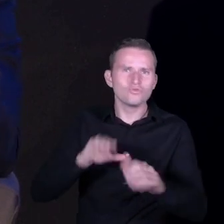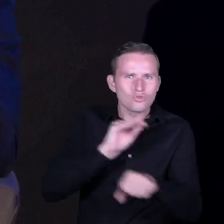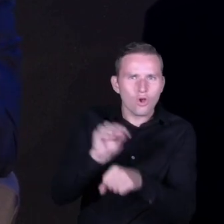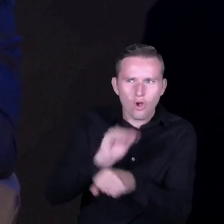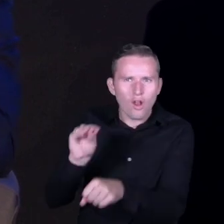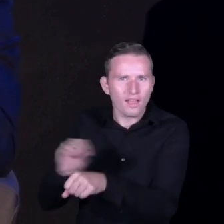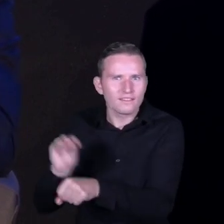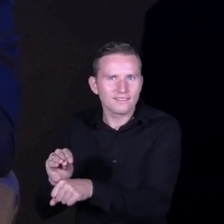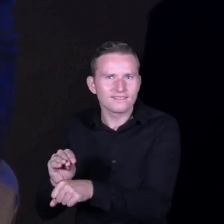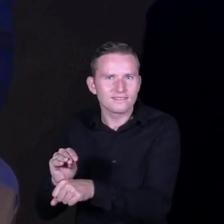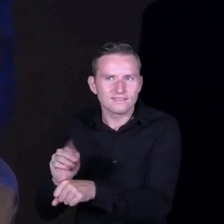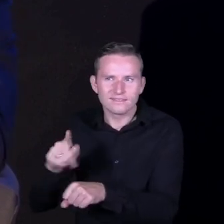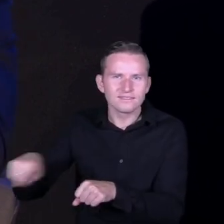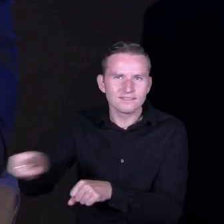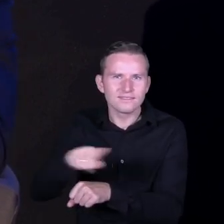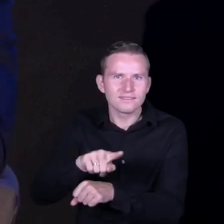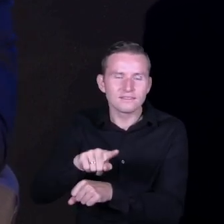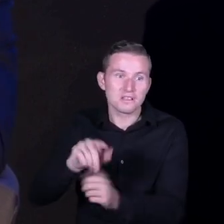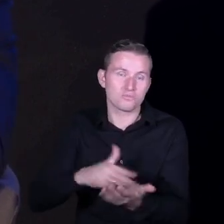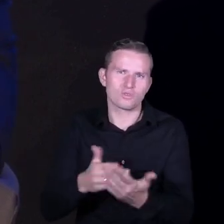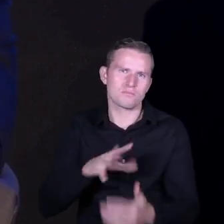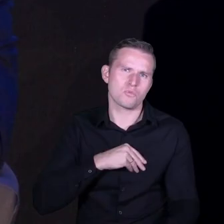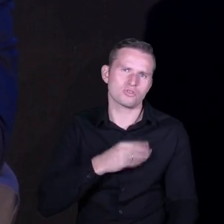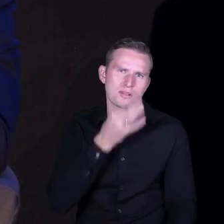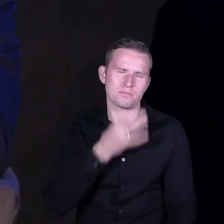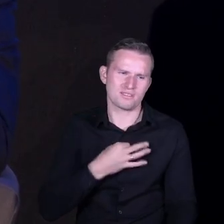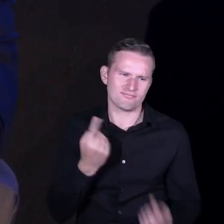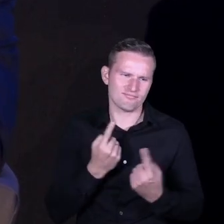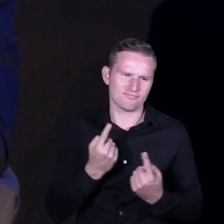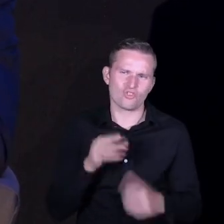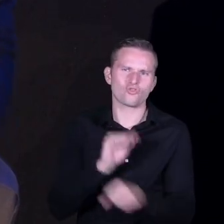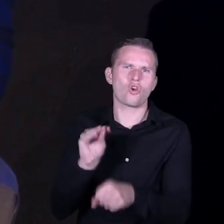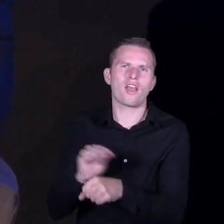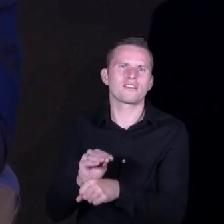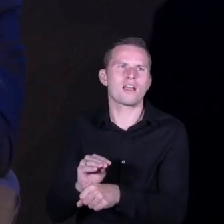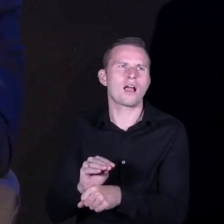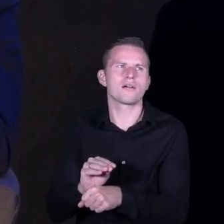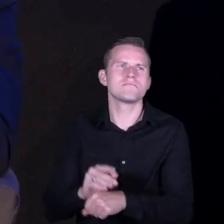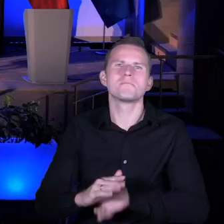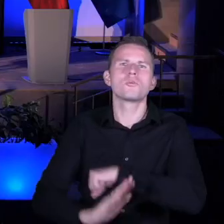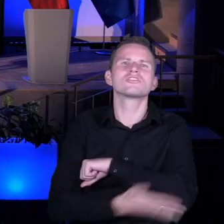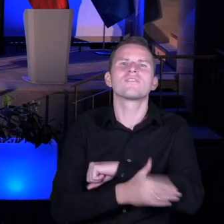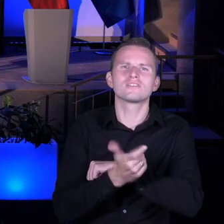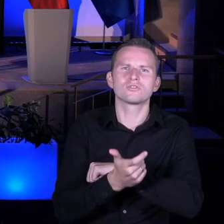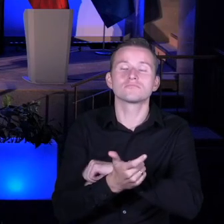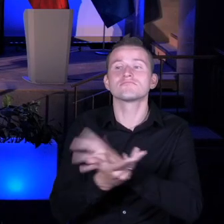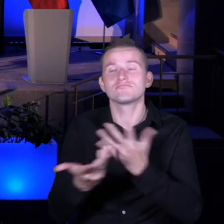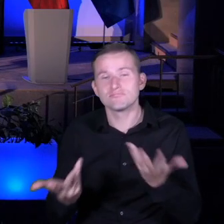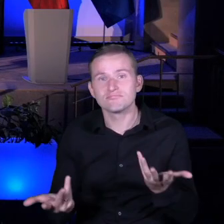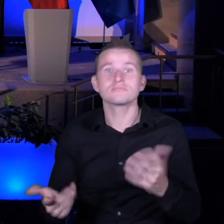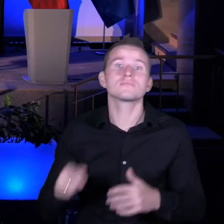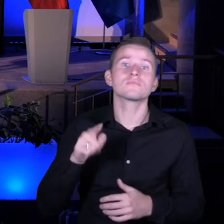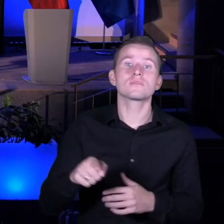I właśnie jakbyśmy sobie takie ontologiczne pytanie zadali, w oparciu o co? No w dużej mierze w oparciu o kompetencje